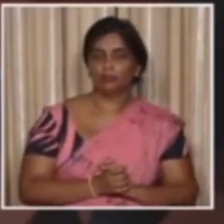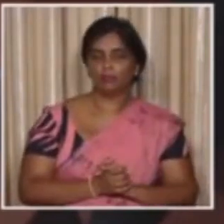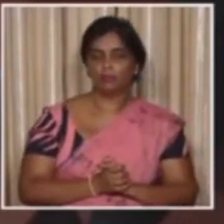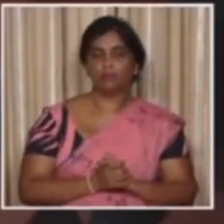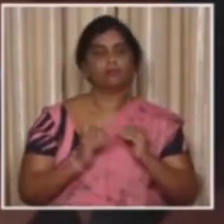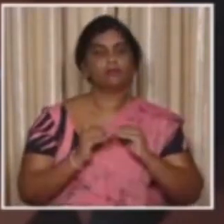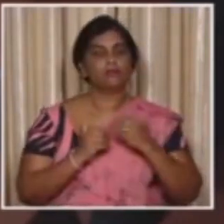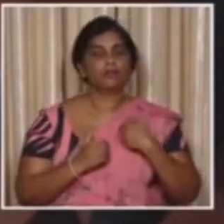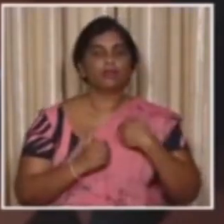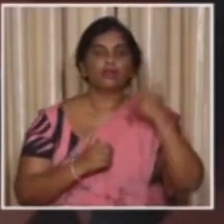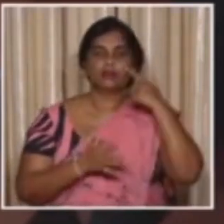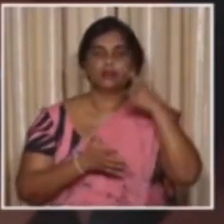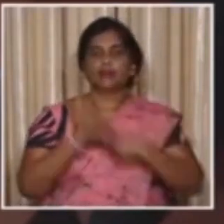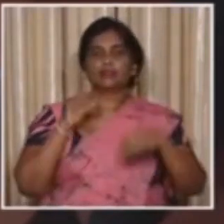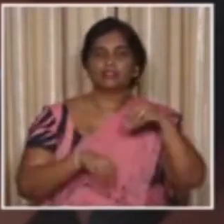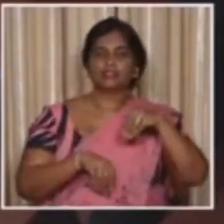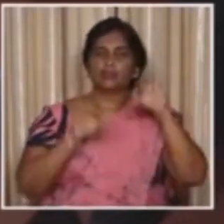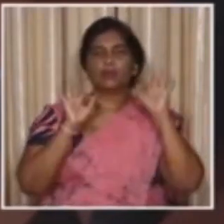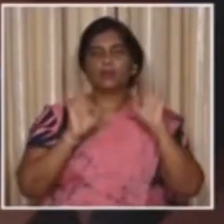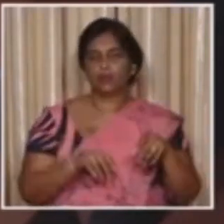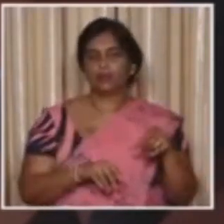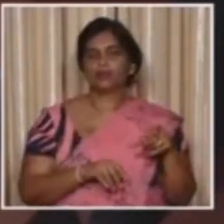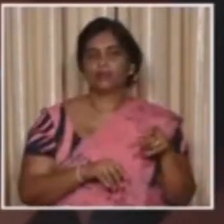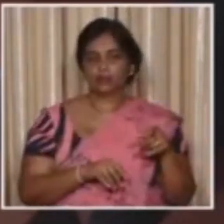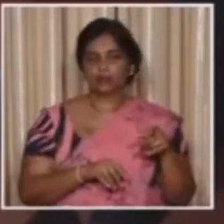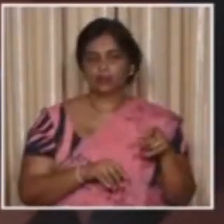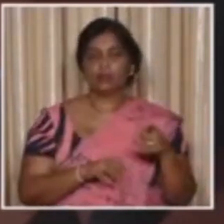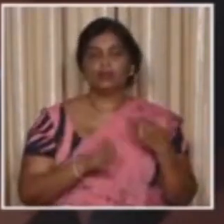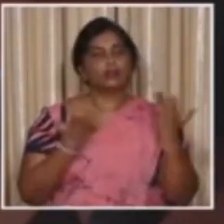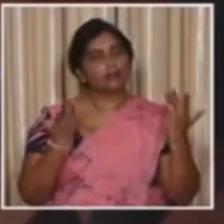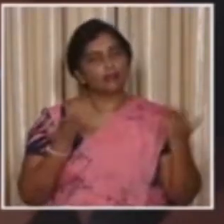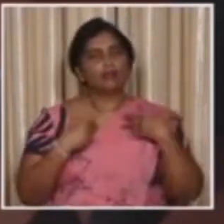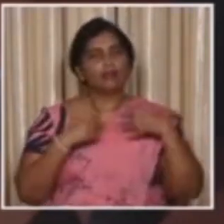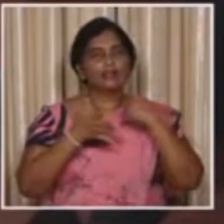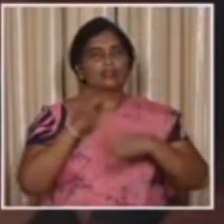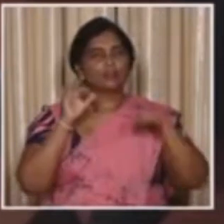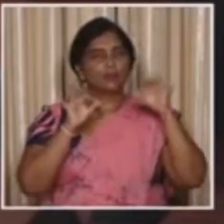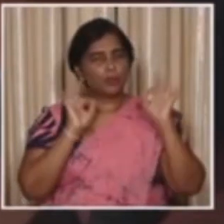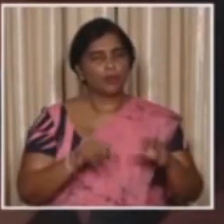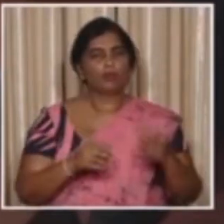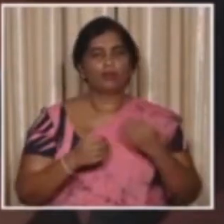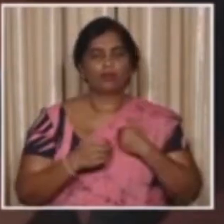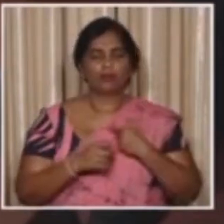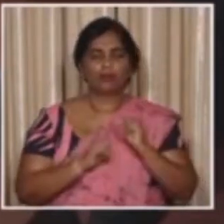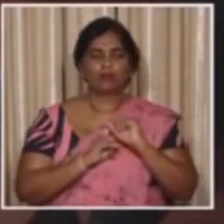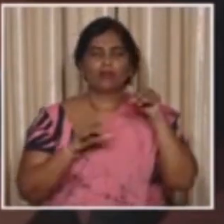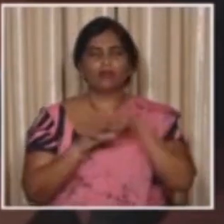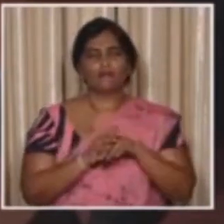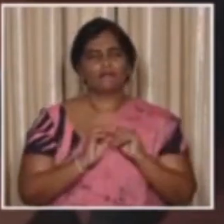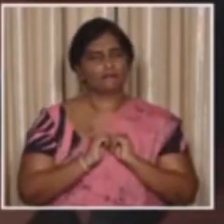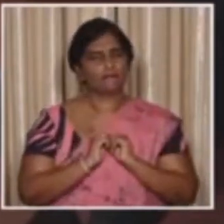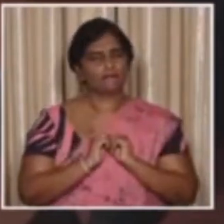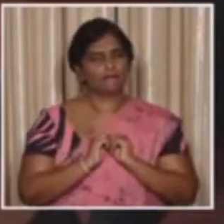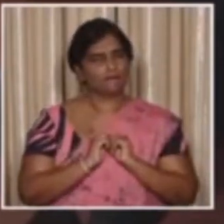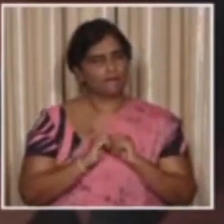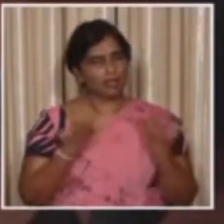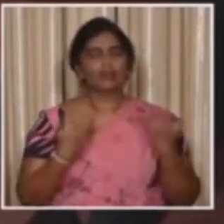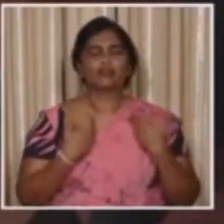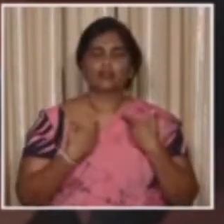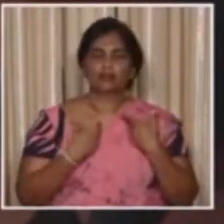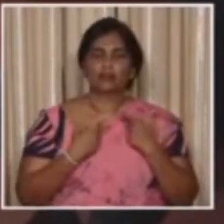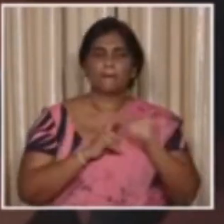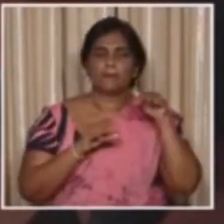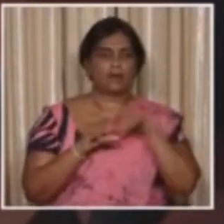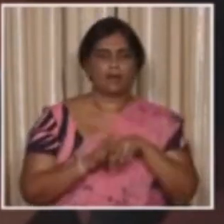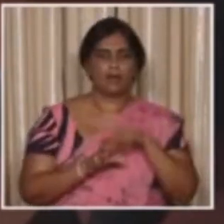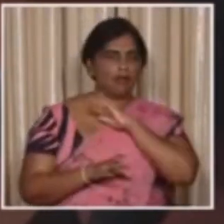itu pas api hitu itenya candi apa waktu ini nih, ini sah nopo waktu ini candi apa pilih bandu api sabawi siti ini tuh kini tena netu api sabawi hiti